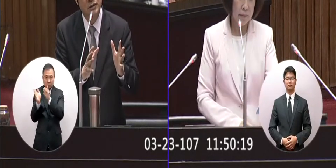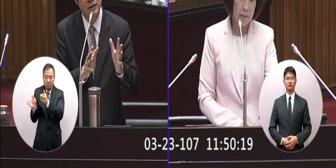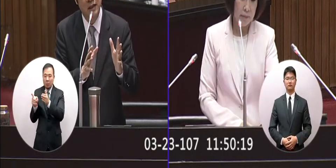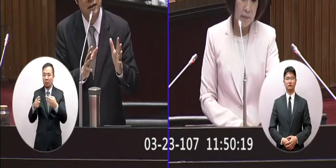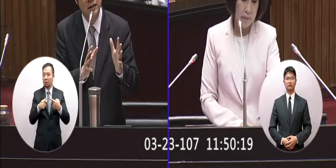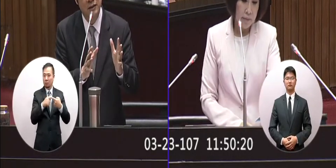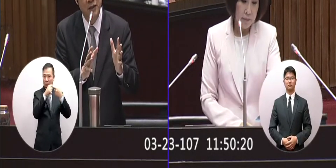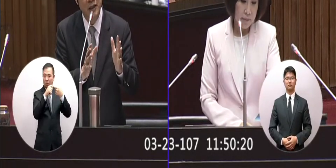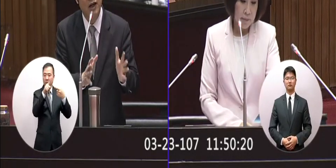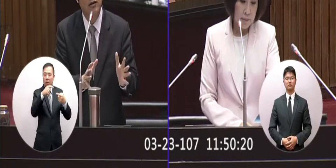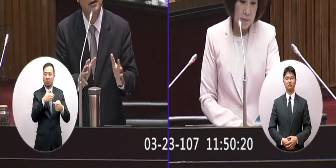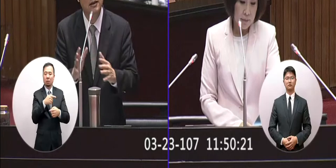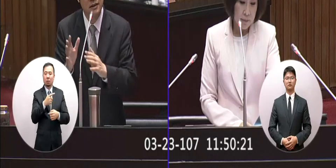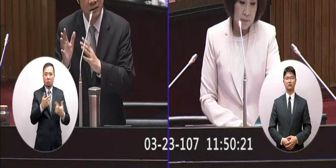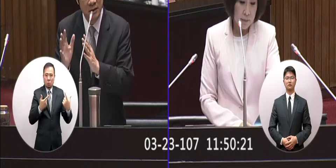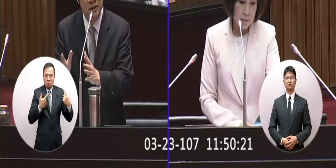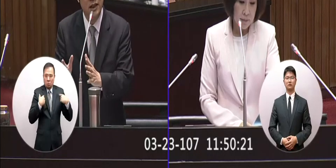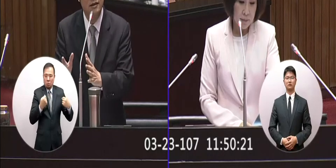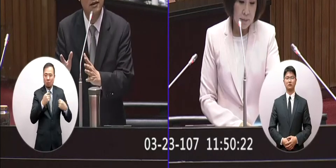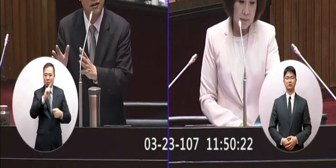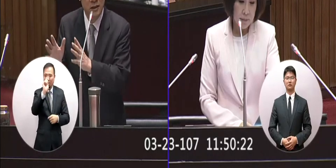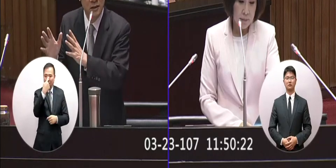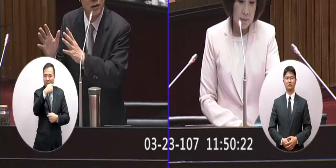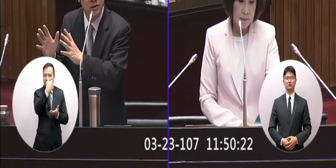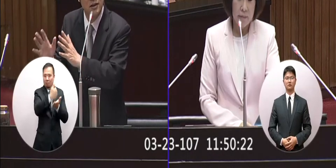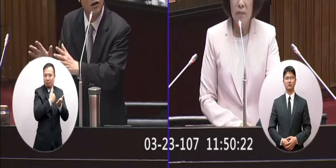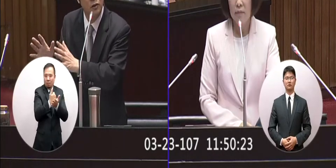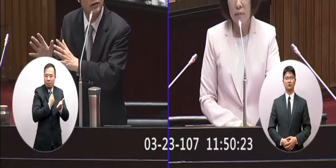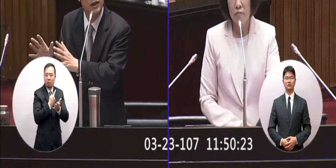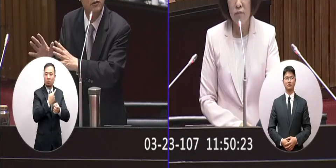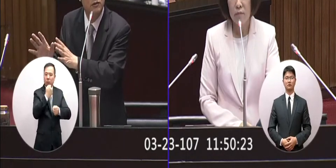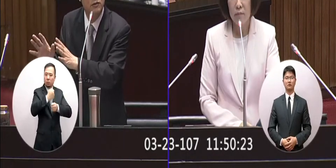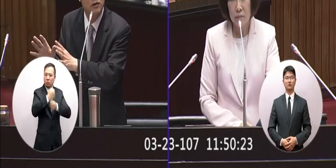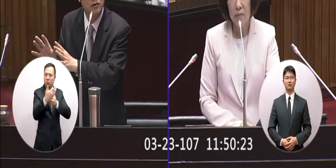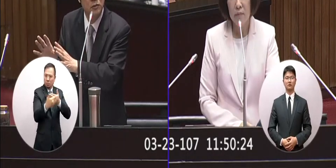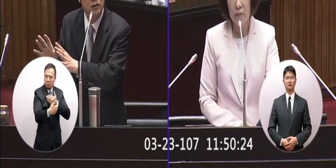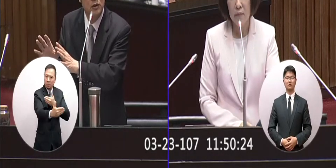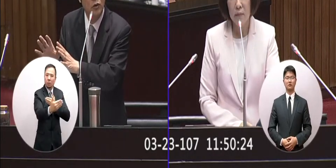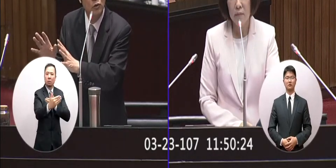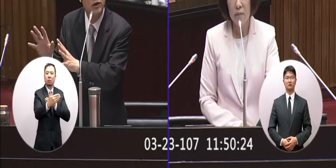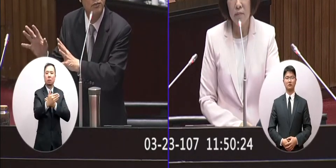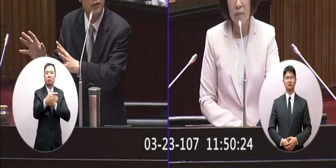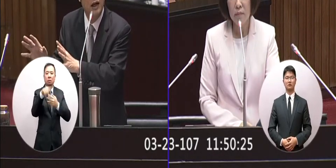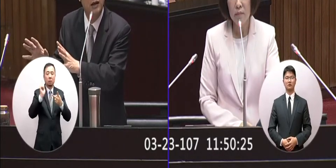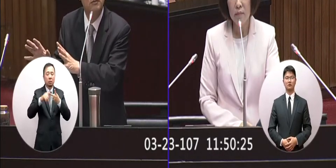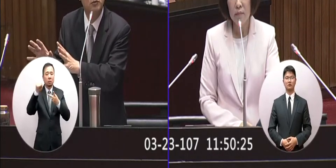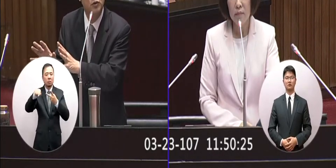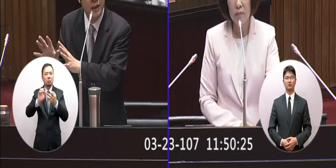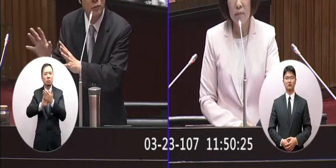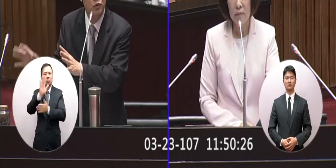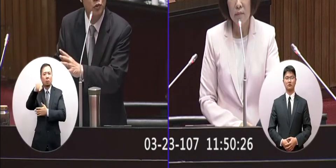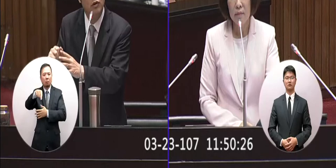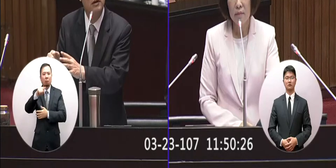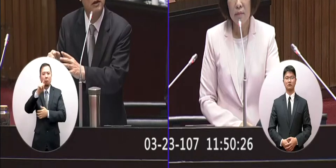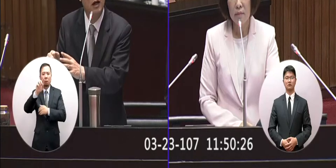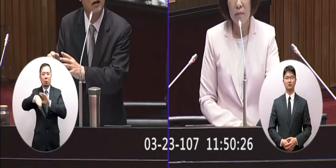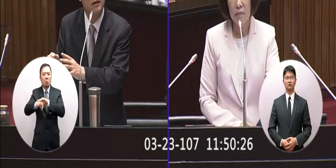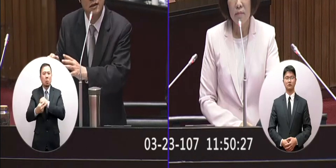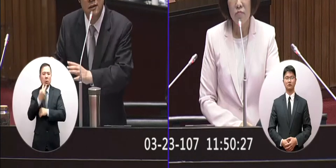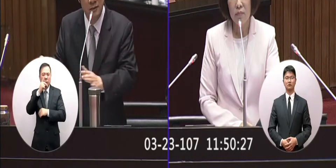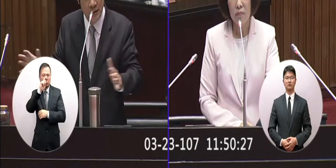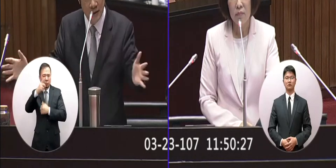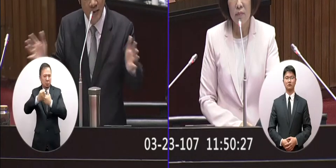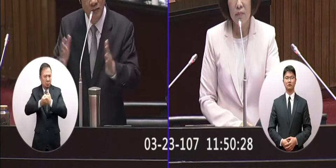哈，就是燃这个原料制成跟之后的空污的污染的捕捉